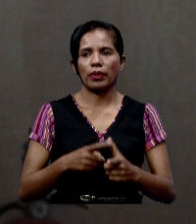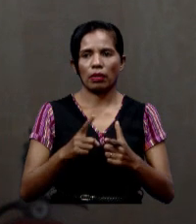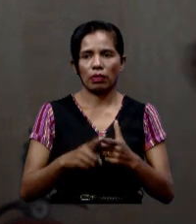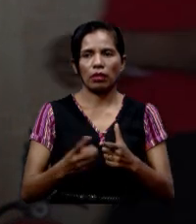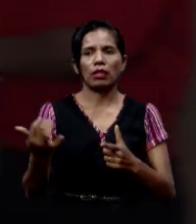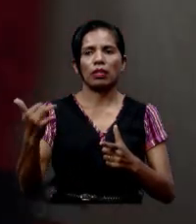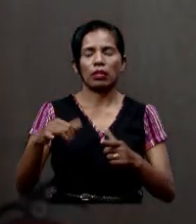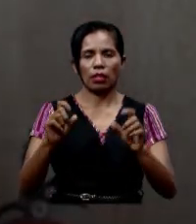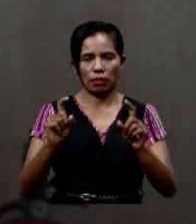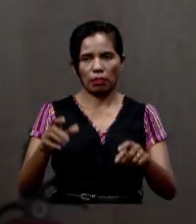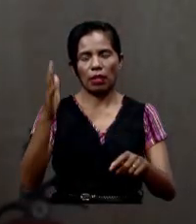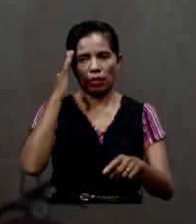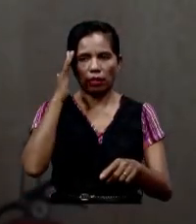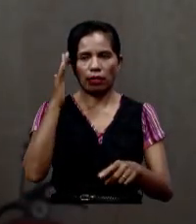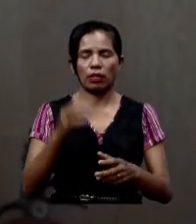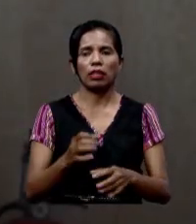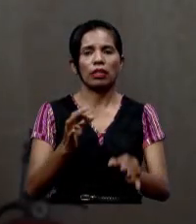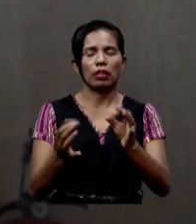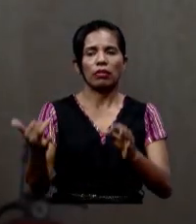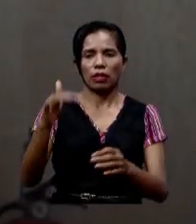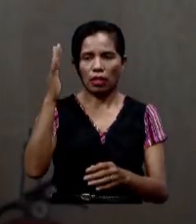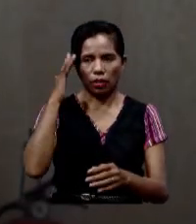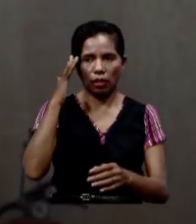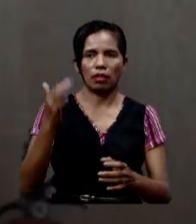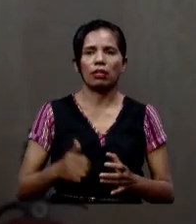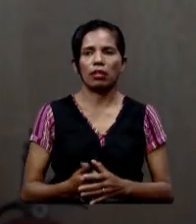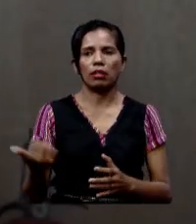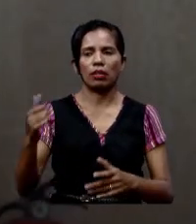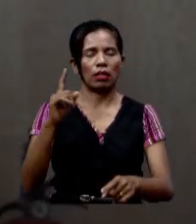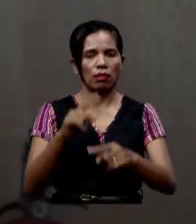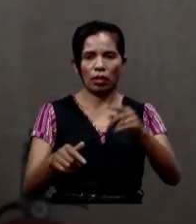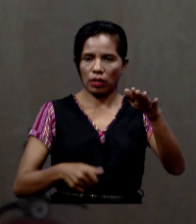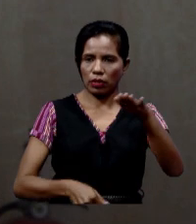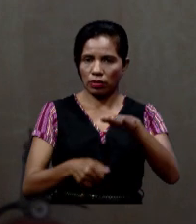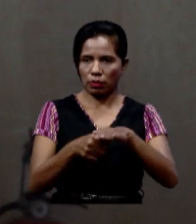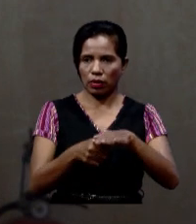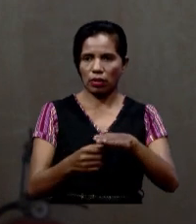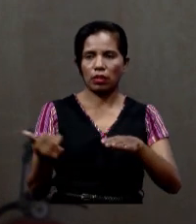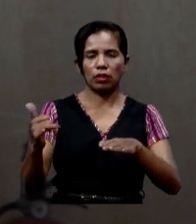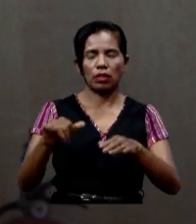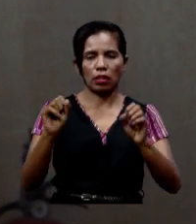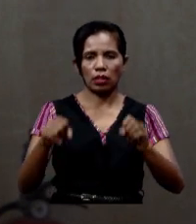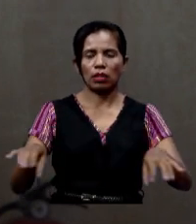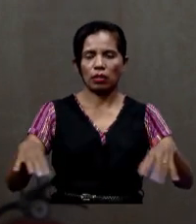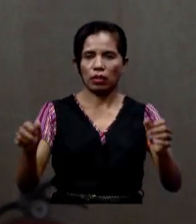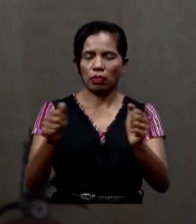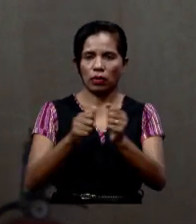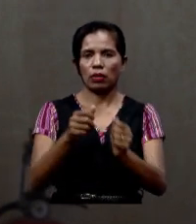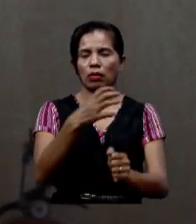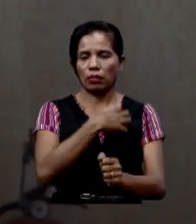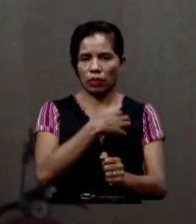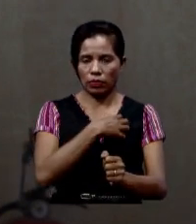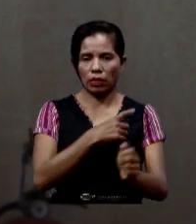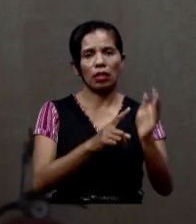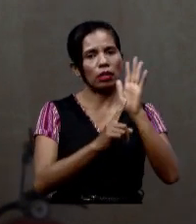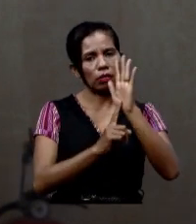Sira pasti hatene. Karik sira hatene, sira la bere suar. Sira ten ser kopera ho polisi. Fo atene